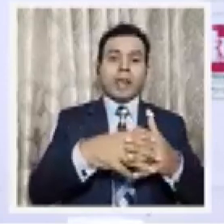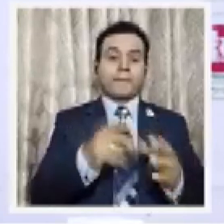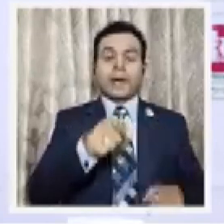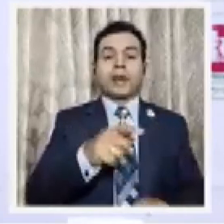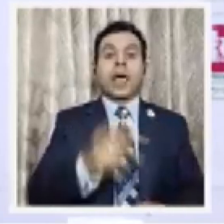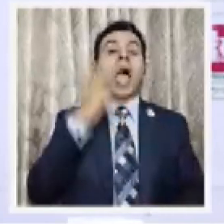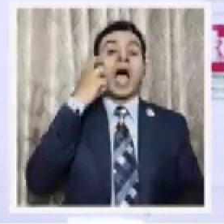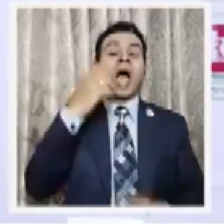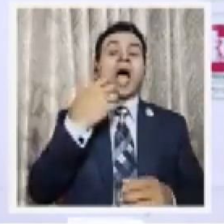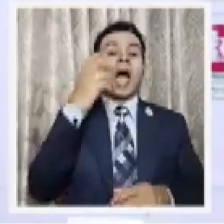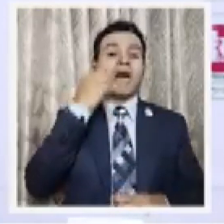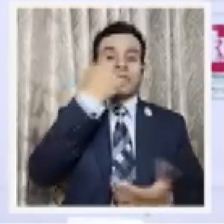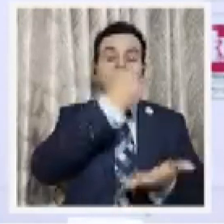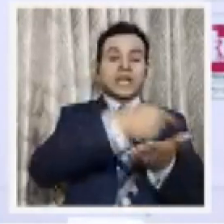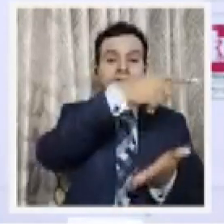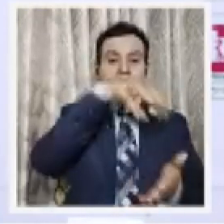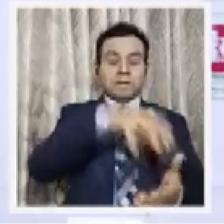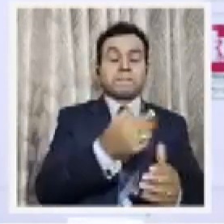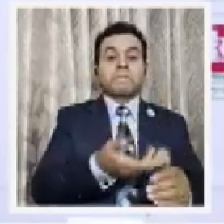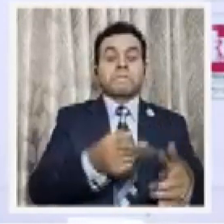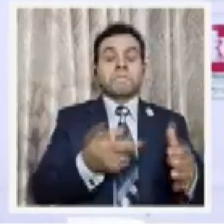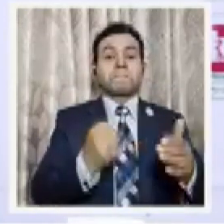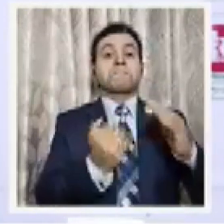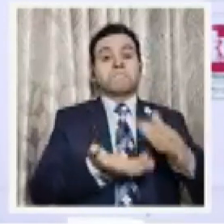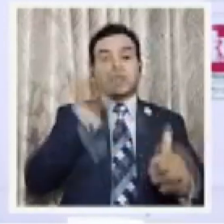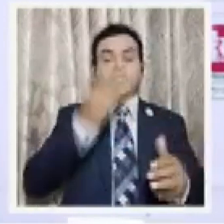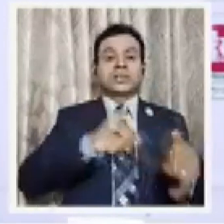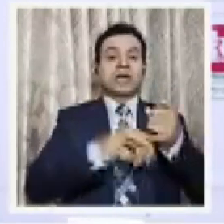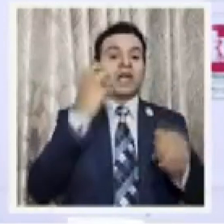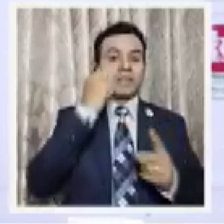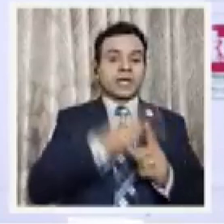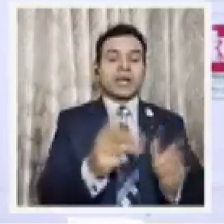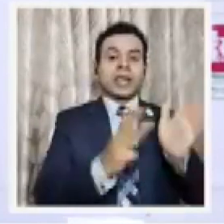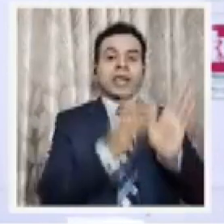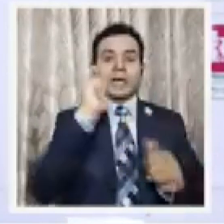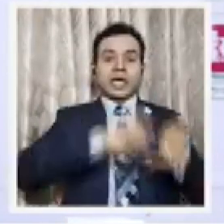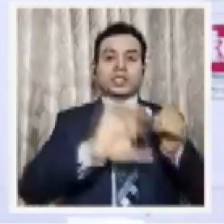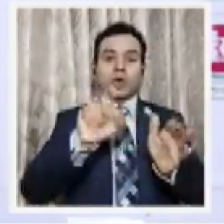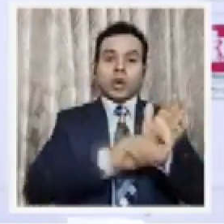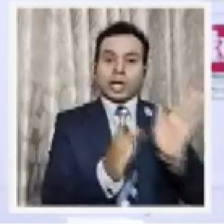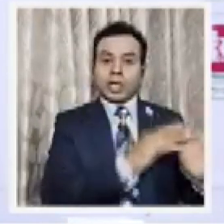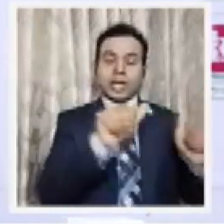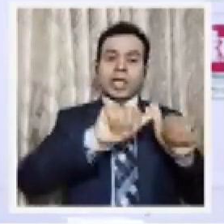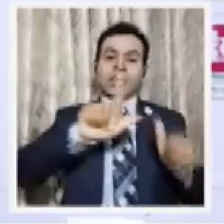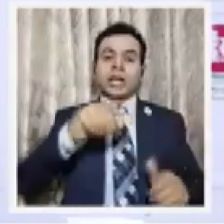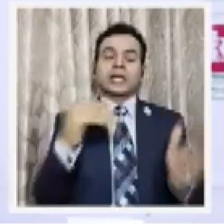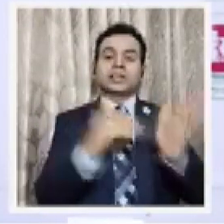কন্ট্রোল। আফ্রিকায় যে সর্বাধিক 5টি দেশে মৃত্যু রিপোর্ট হয়েছে সেই দেশগুলি